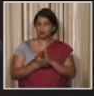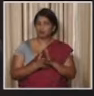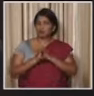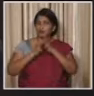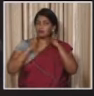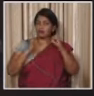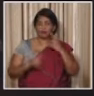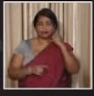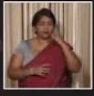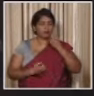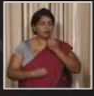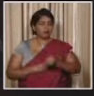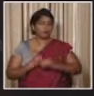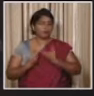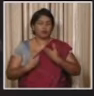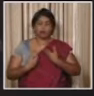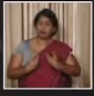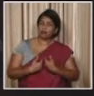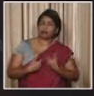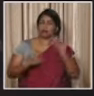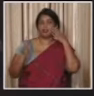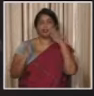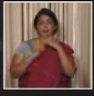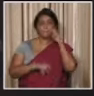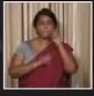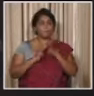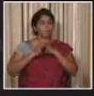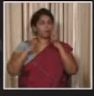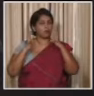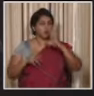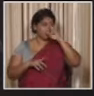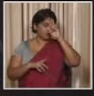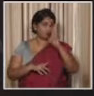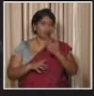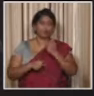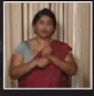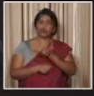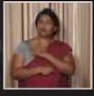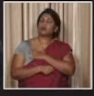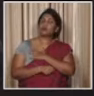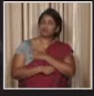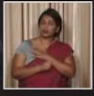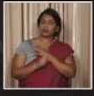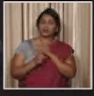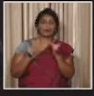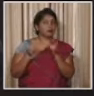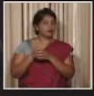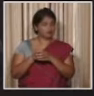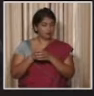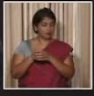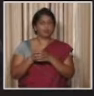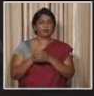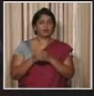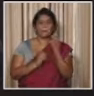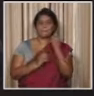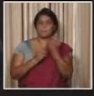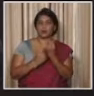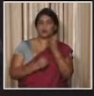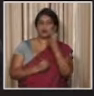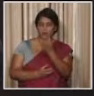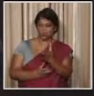විශාල උන්මාදයකින් රැවටිච්ච ජනතාවක් විශාල උන්මාදයකින් ගෝඨාභය රාජපක්ෂ ඇතුළු කණ්ඩායමට බලය